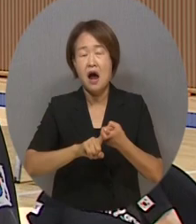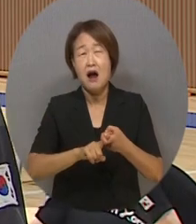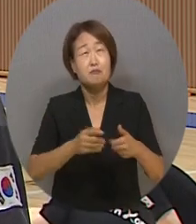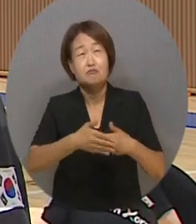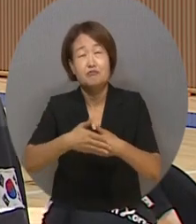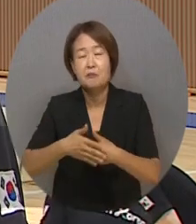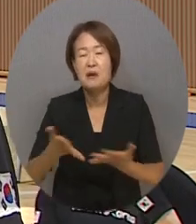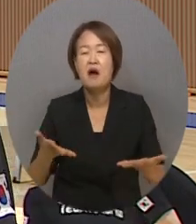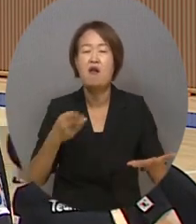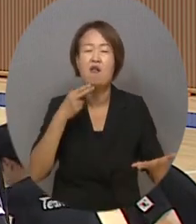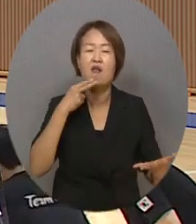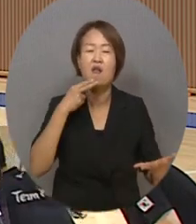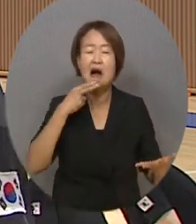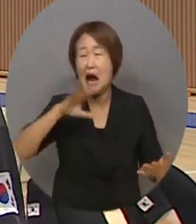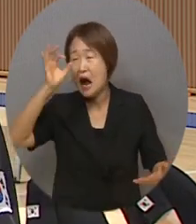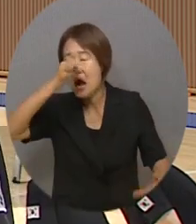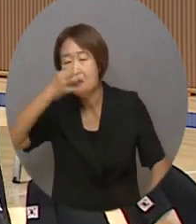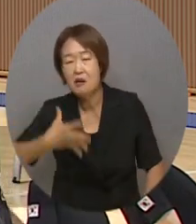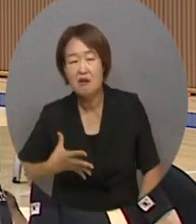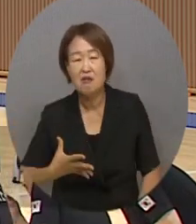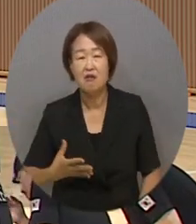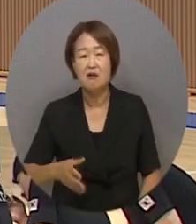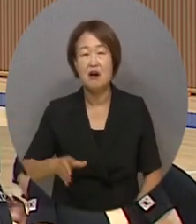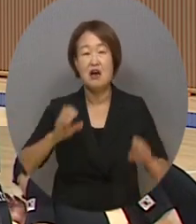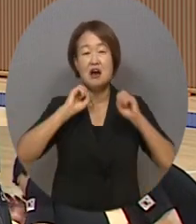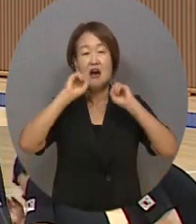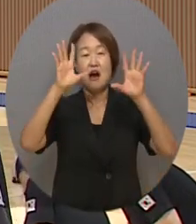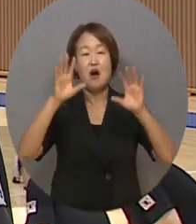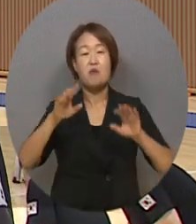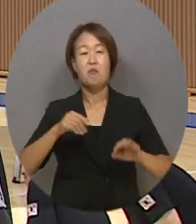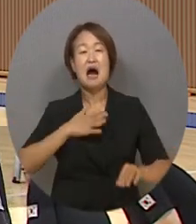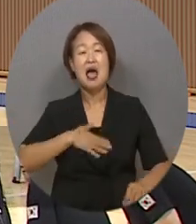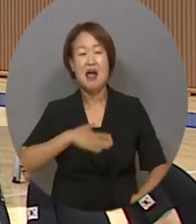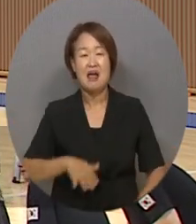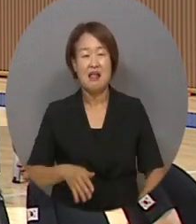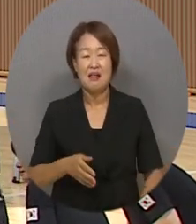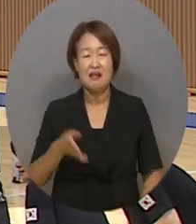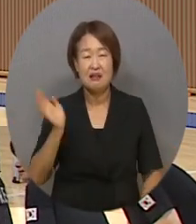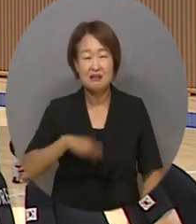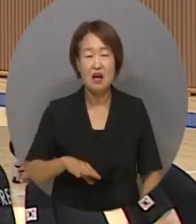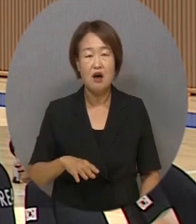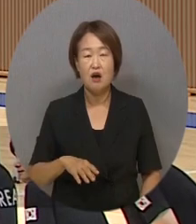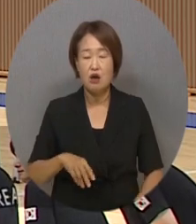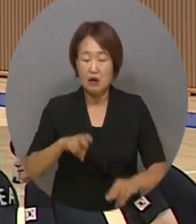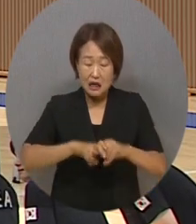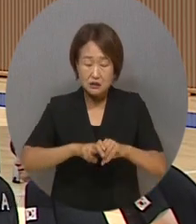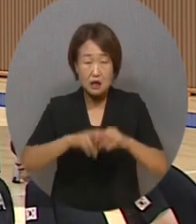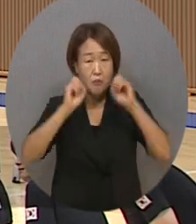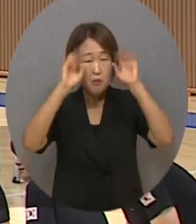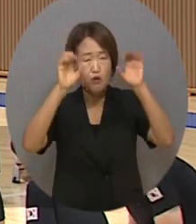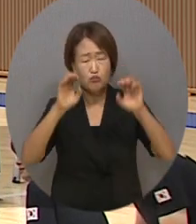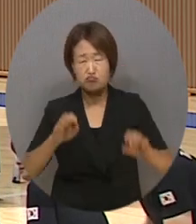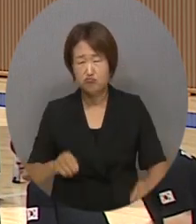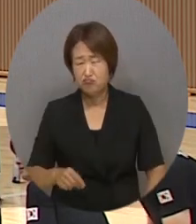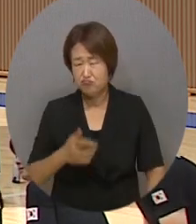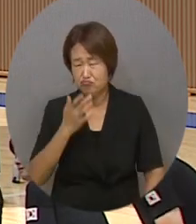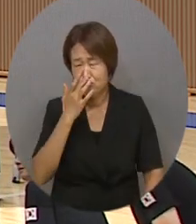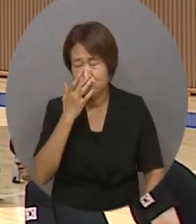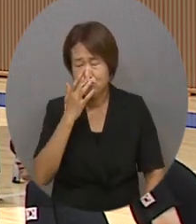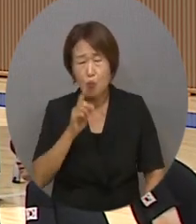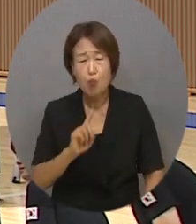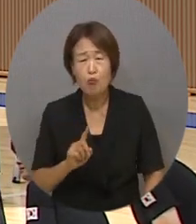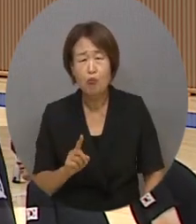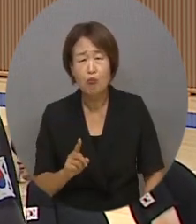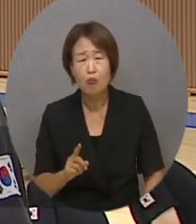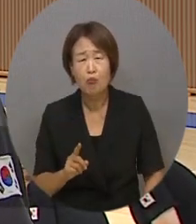같아요. 찾아보기도 힘들고 배구라는 것만 알지 저희 이제 좌식 배구라고 얘기를 하면은 그게 무슨 운동이지라는 게